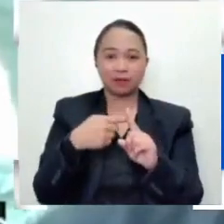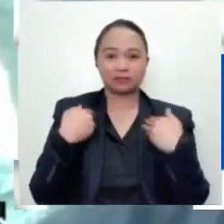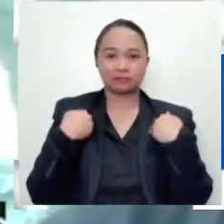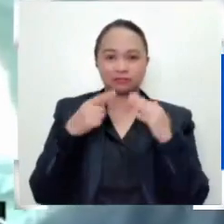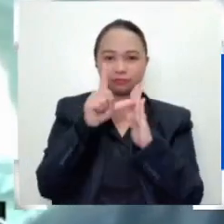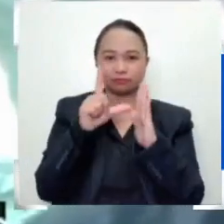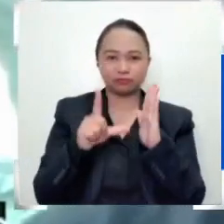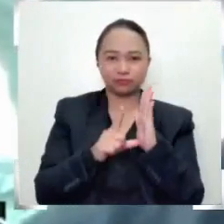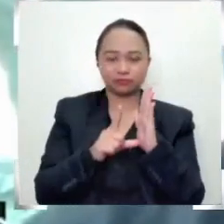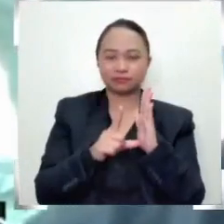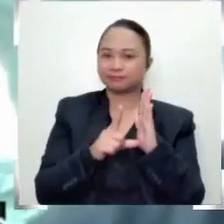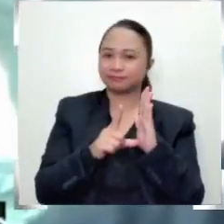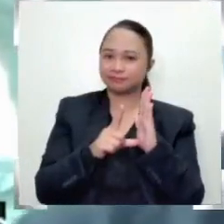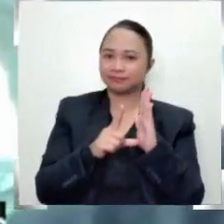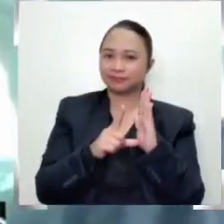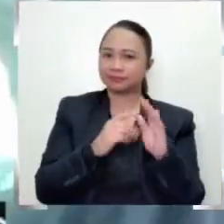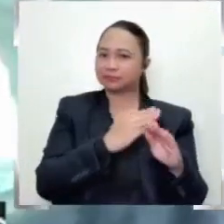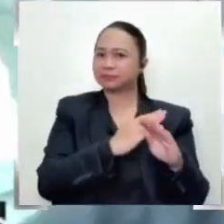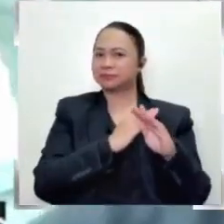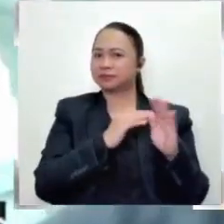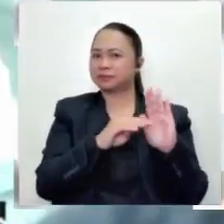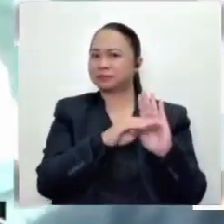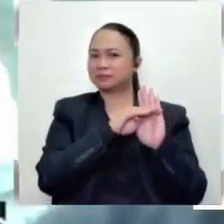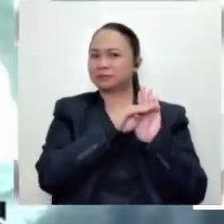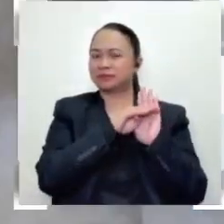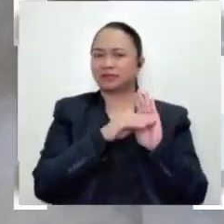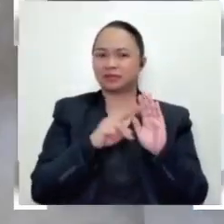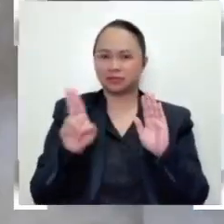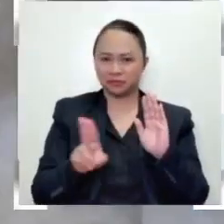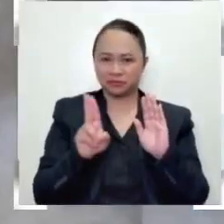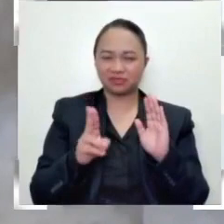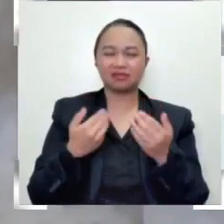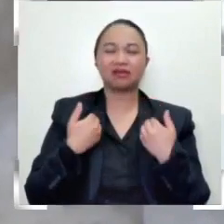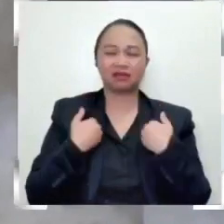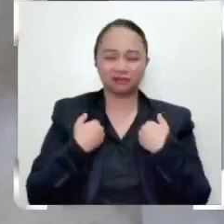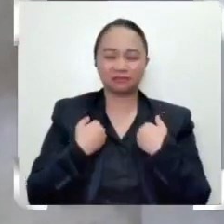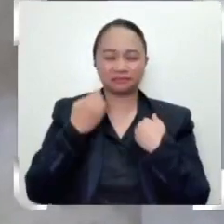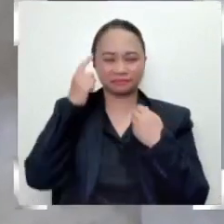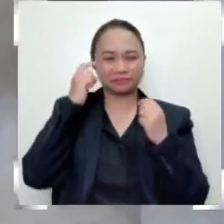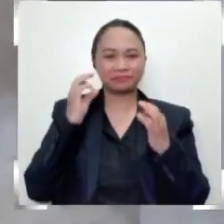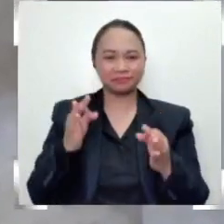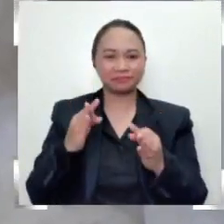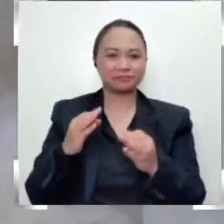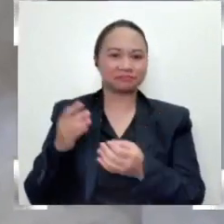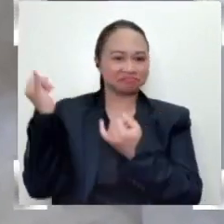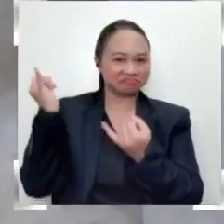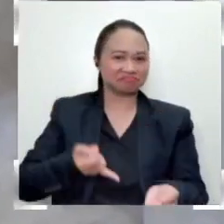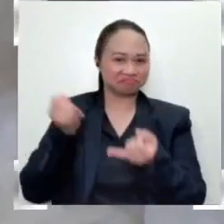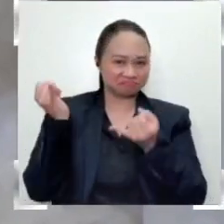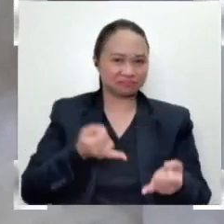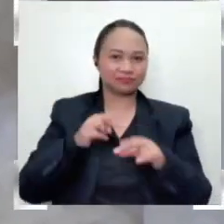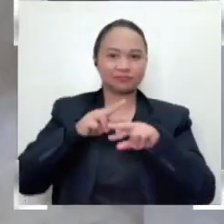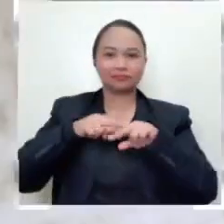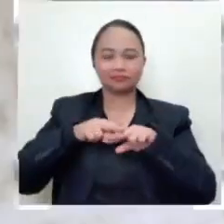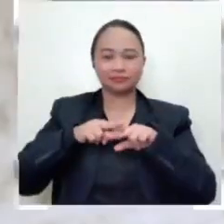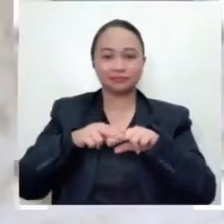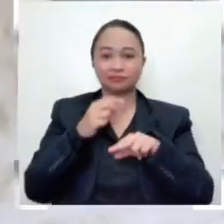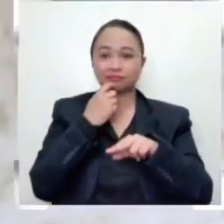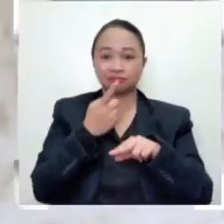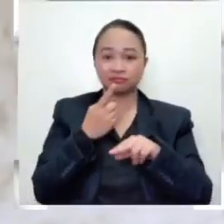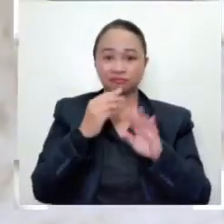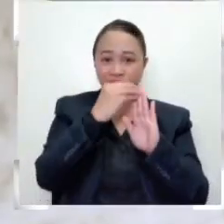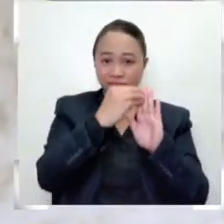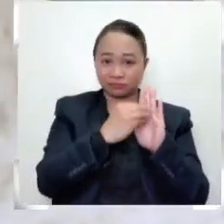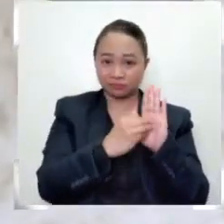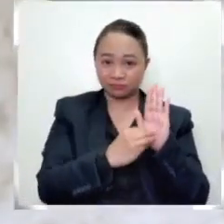just the ordinary salt. So we're importing more than 90%. Sa datos mula sa UN Comtrade Database noong 2021, umabot